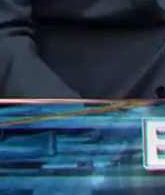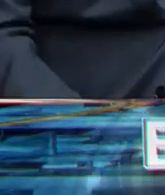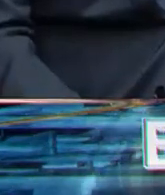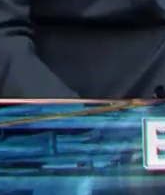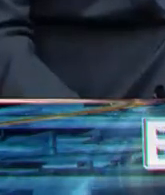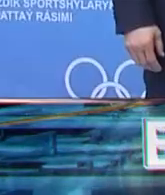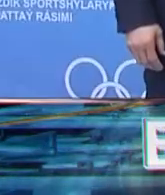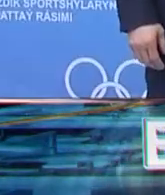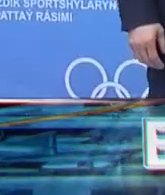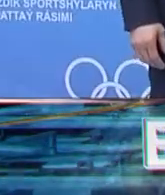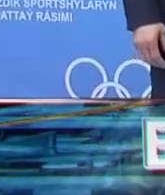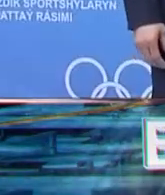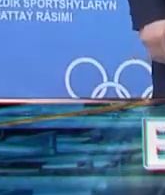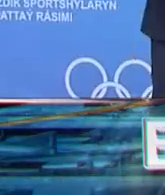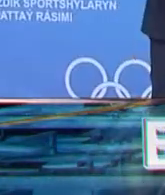астамы алтын.